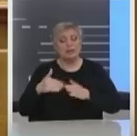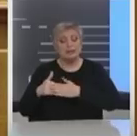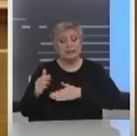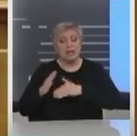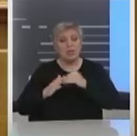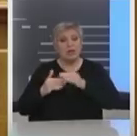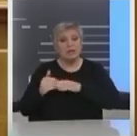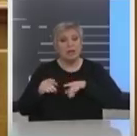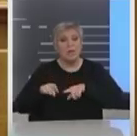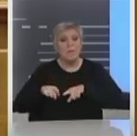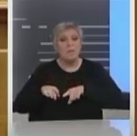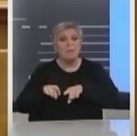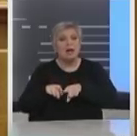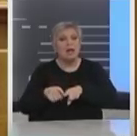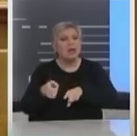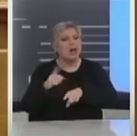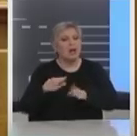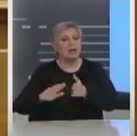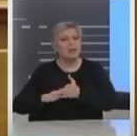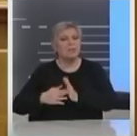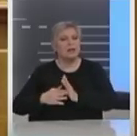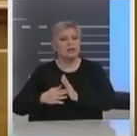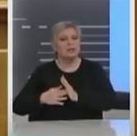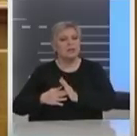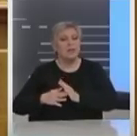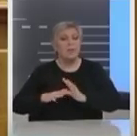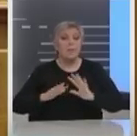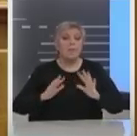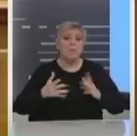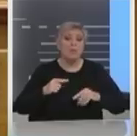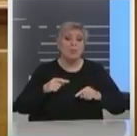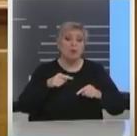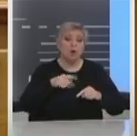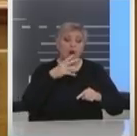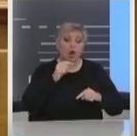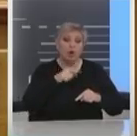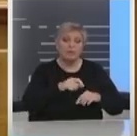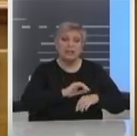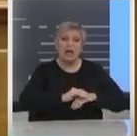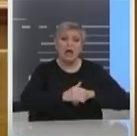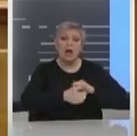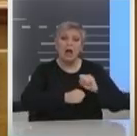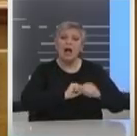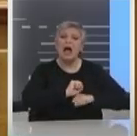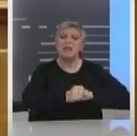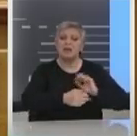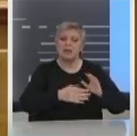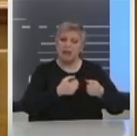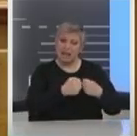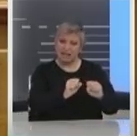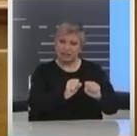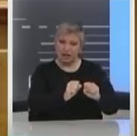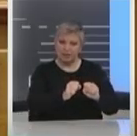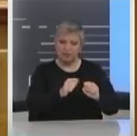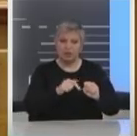Υπουργό? Μήπως επειδή η ΑΔΕ είναι ανεξάρτητη και μη ελεγχόμενη? Γιατί λοιπόν χρειαζόμαστε μια